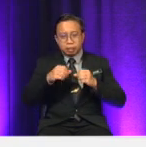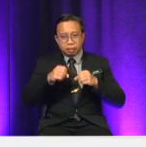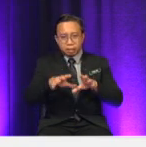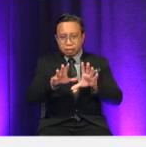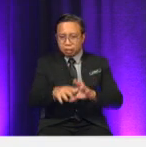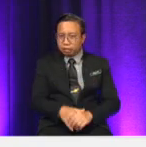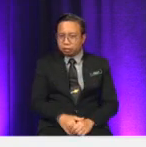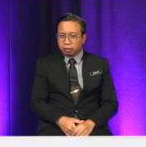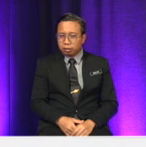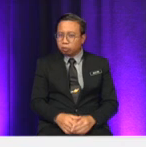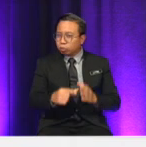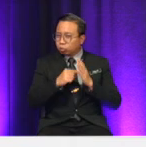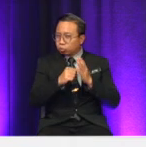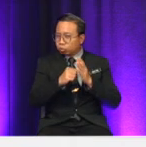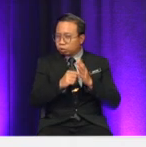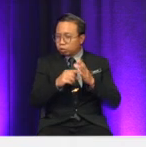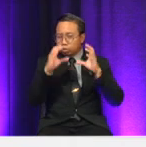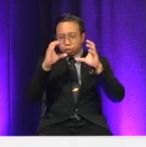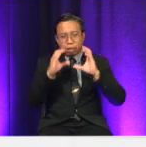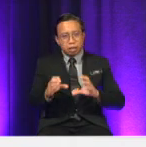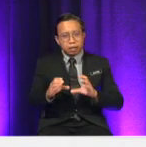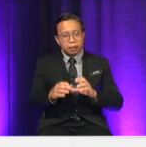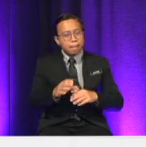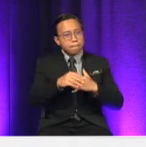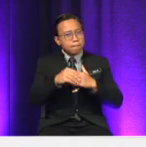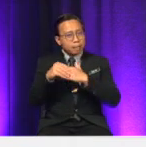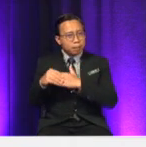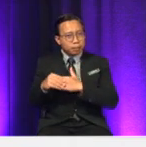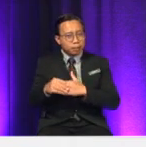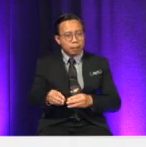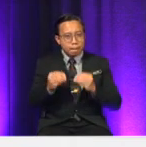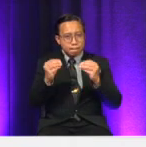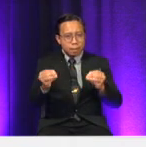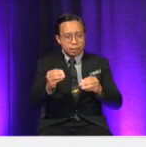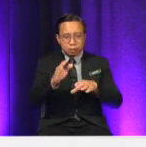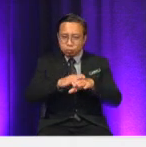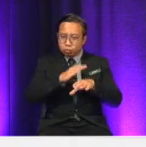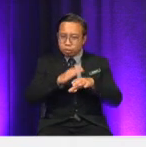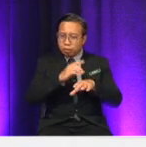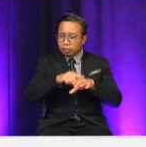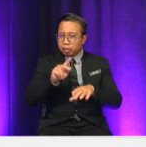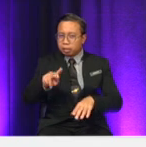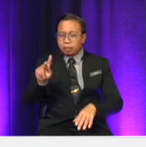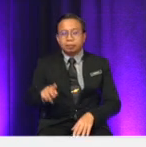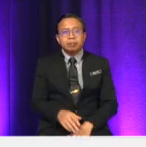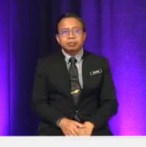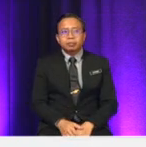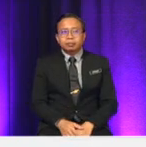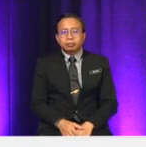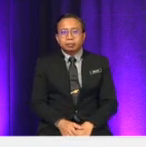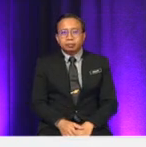menerangkan cara membuat anyaman tika, membimbing dan memberikan pujian. Bagus sekali, ya. Okey. Ya.